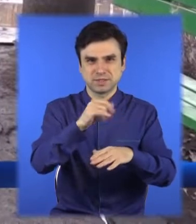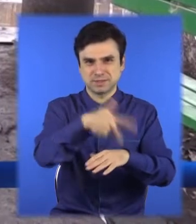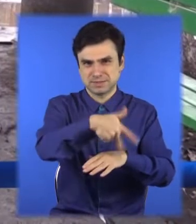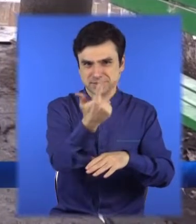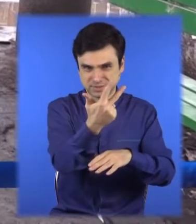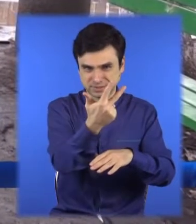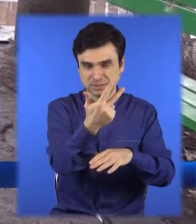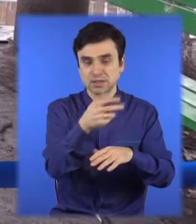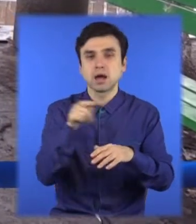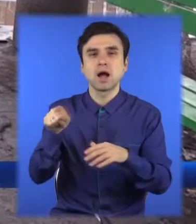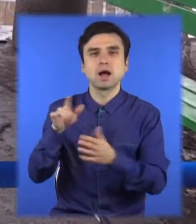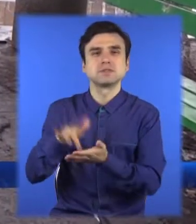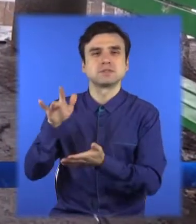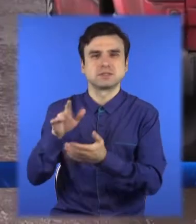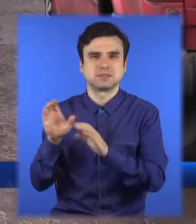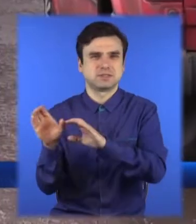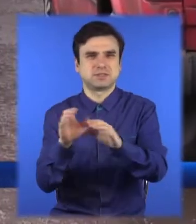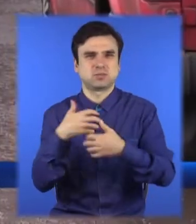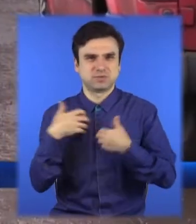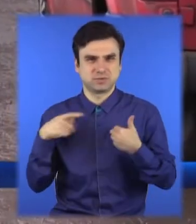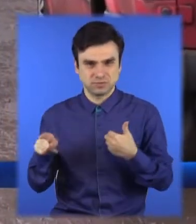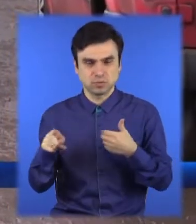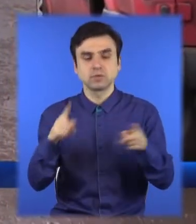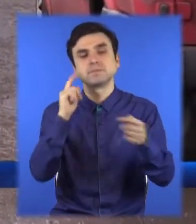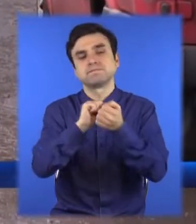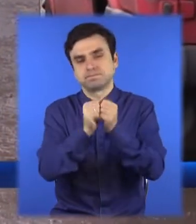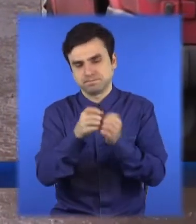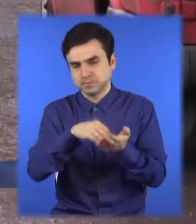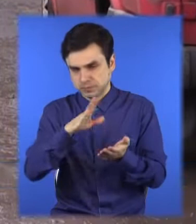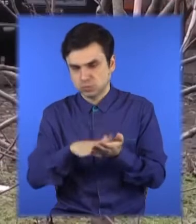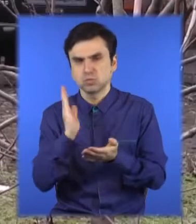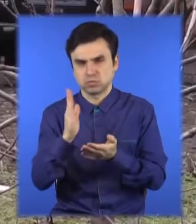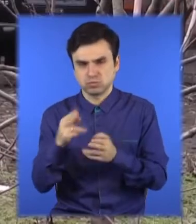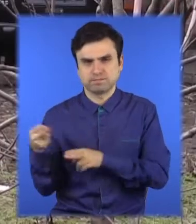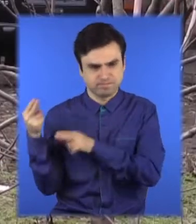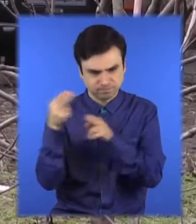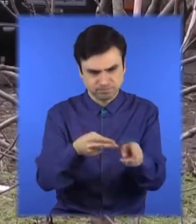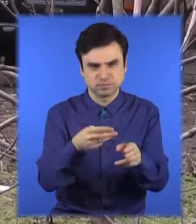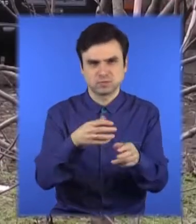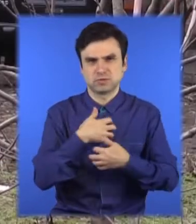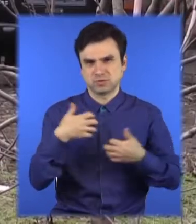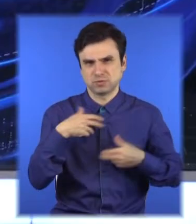записали і пообіцяли – тварин простерилізують. Олена Трунова, Максим Бовчалюк, Перший міський.